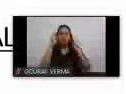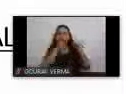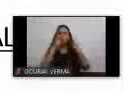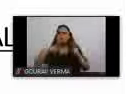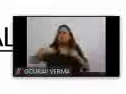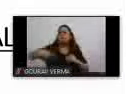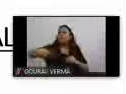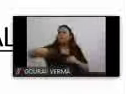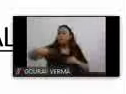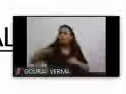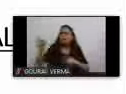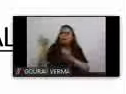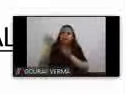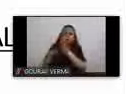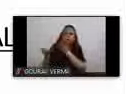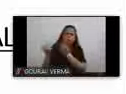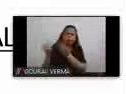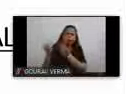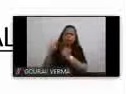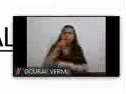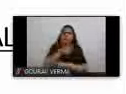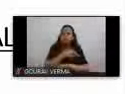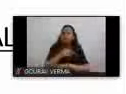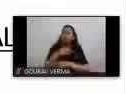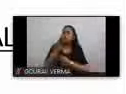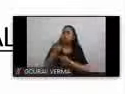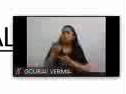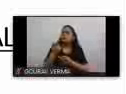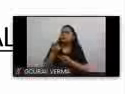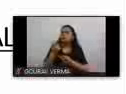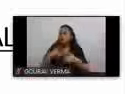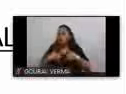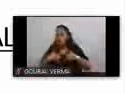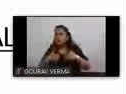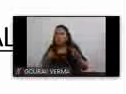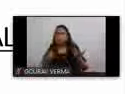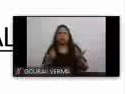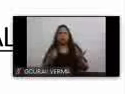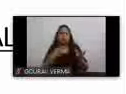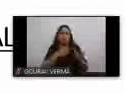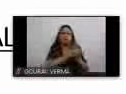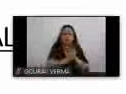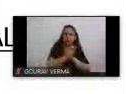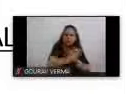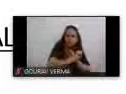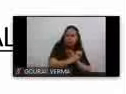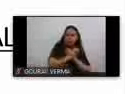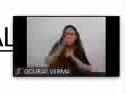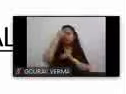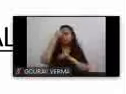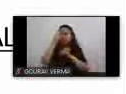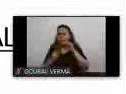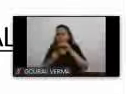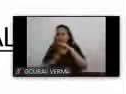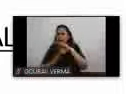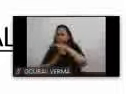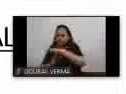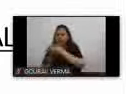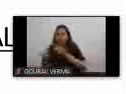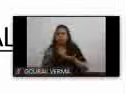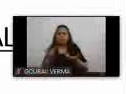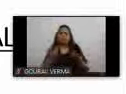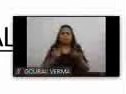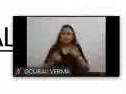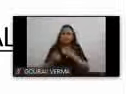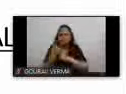से story सुन के, मतलब बच्चे के बारे में सुन के, उसका individual skill analyze करके, अलग अलग behaviors को देख